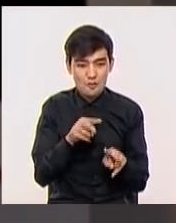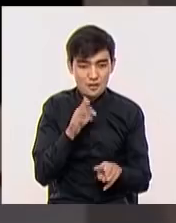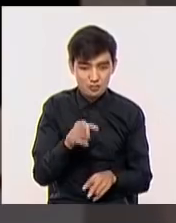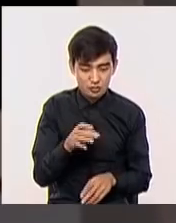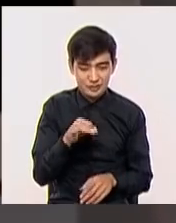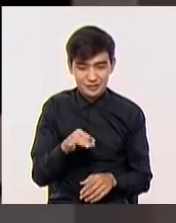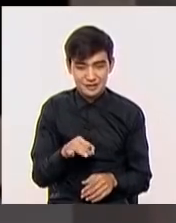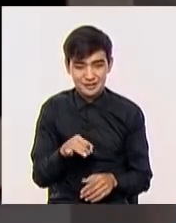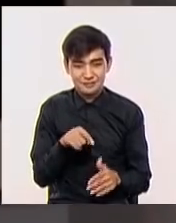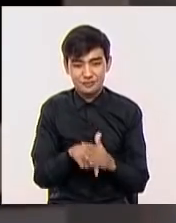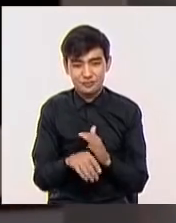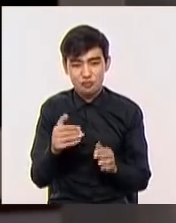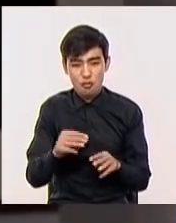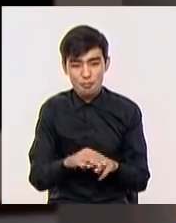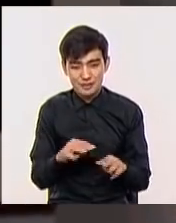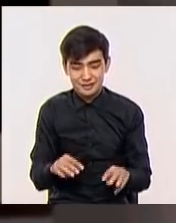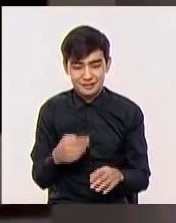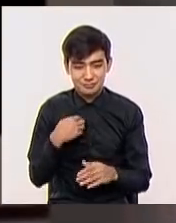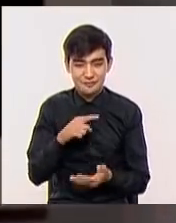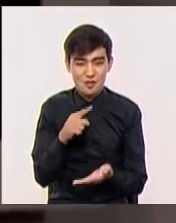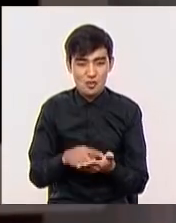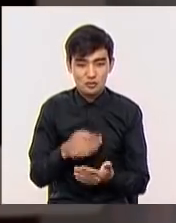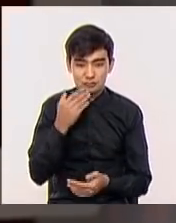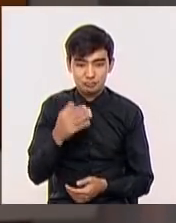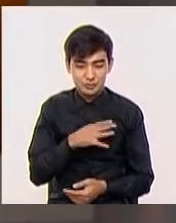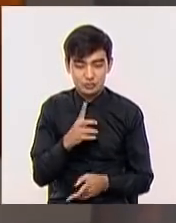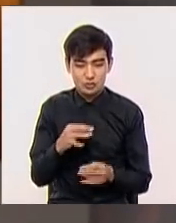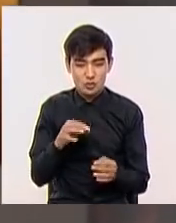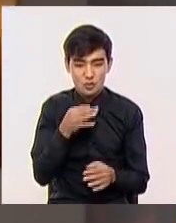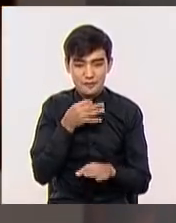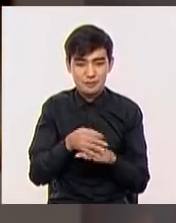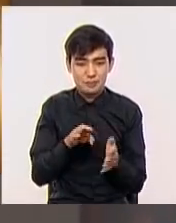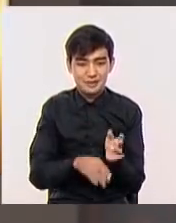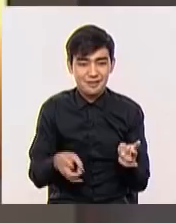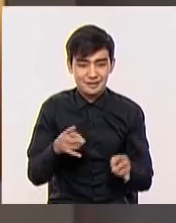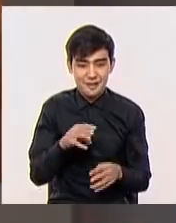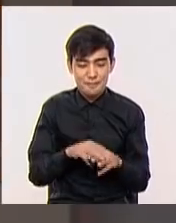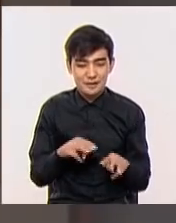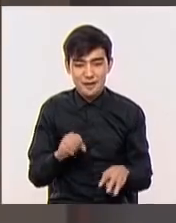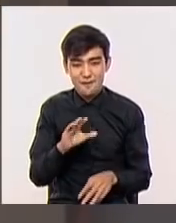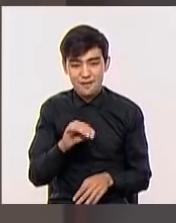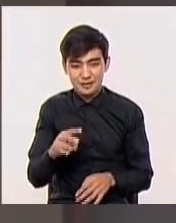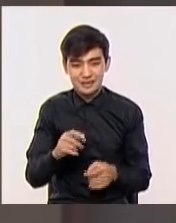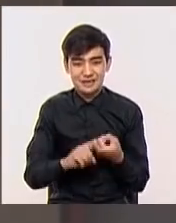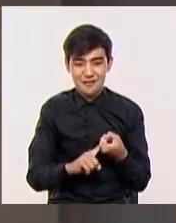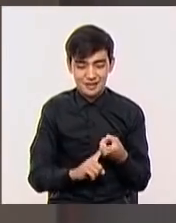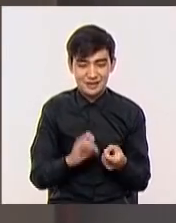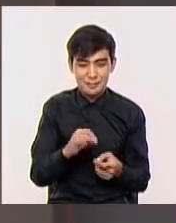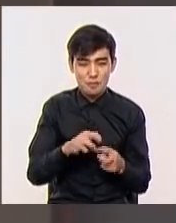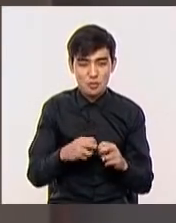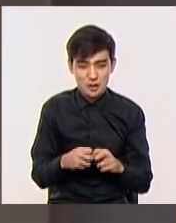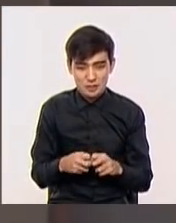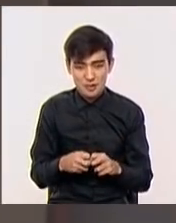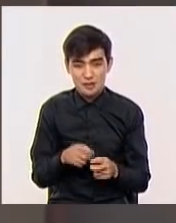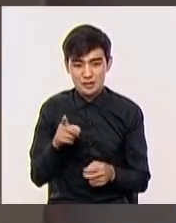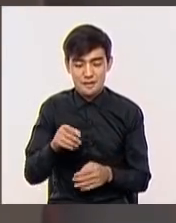Деген ішкі істер министрлігіне жолдаған сауалымызда жауапсыз қалды. Өйткені министрлік Ауғанстанмен байланысты мәселенің бәріне тек